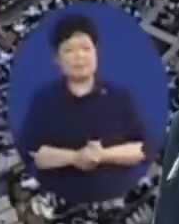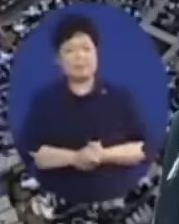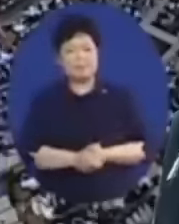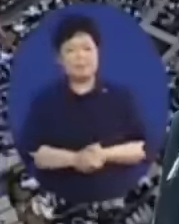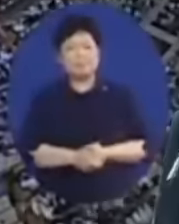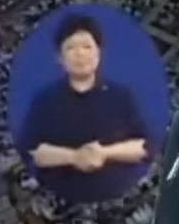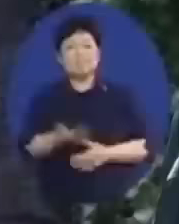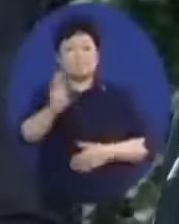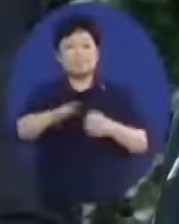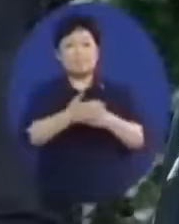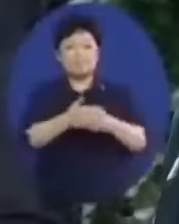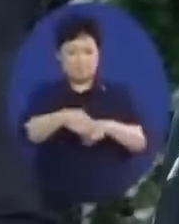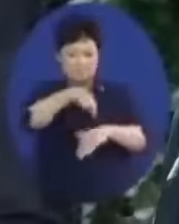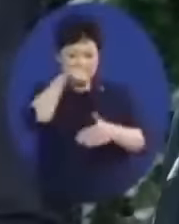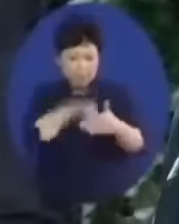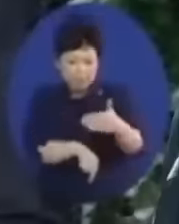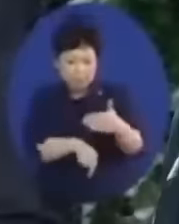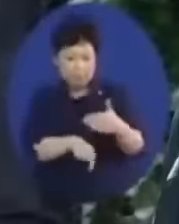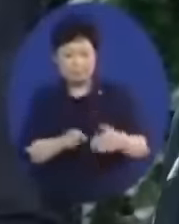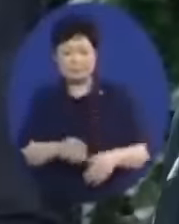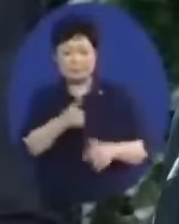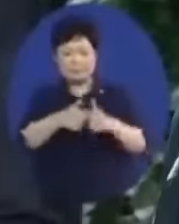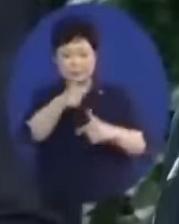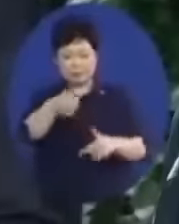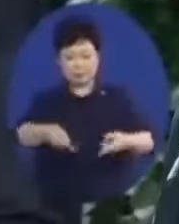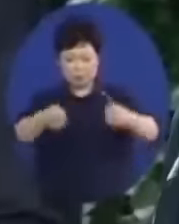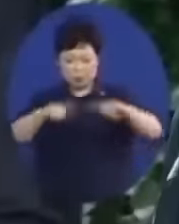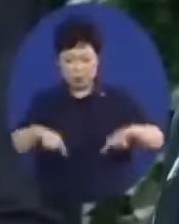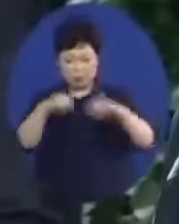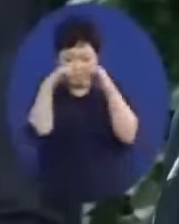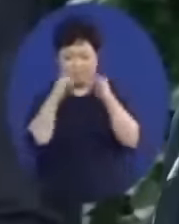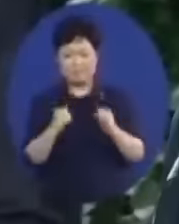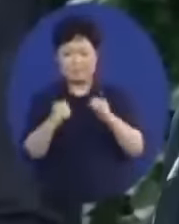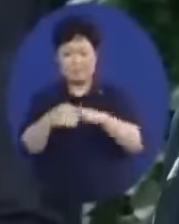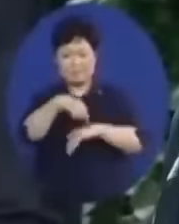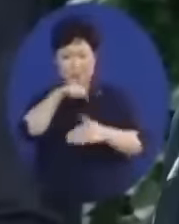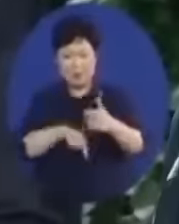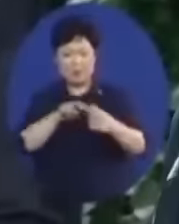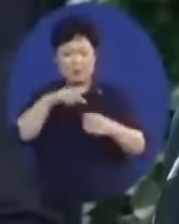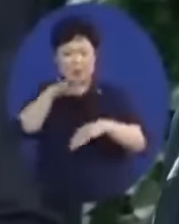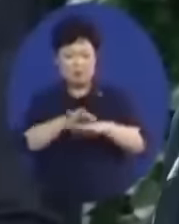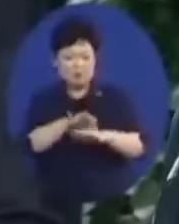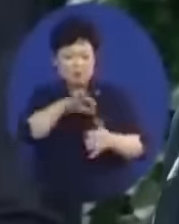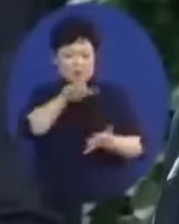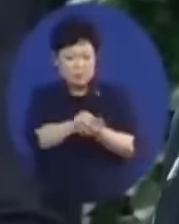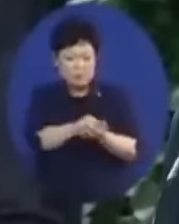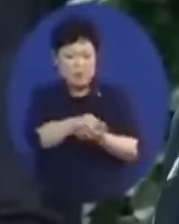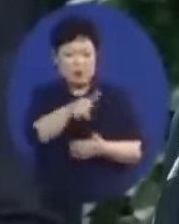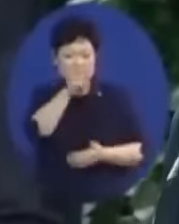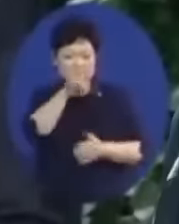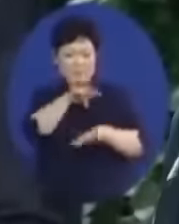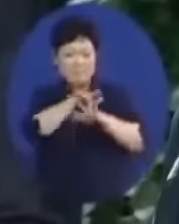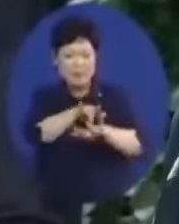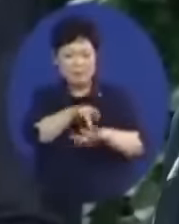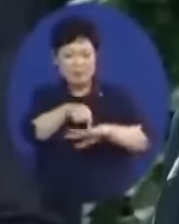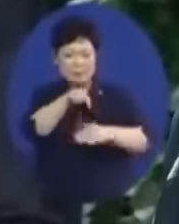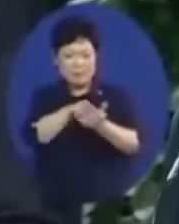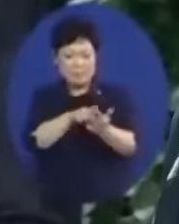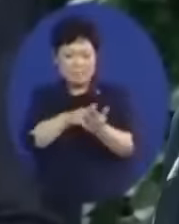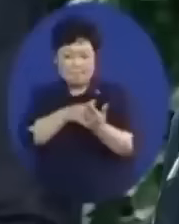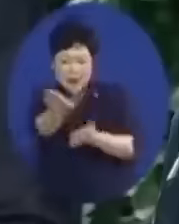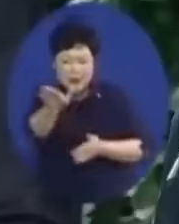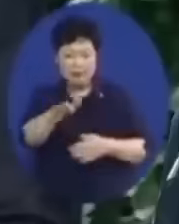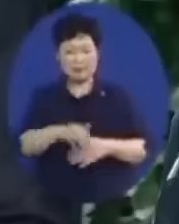자, 그러니 마음속에 예수님이 들어오셨는데 마음과 육체를 점령하고 있던 마귀는 마음에서